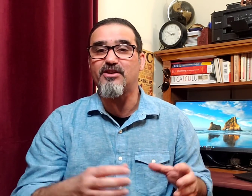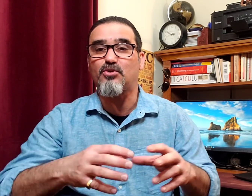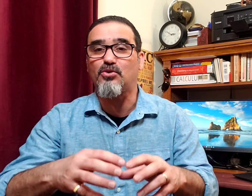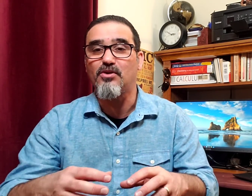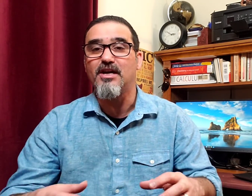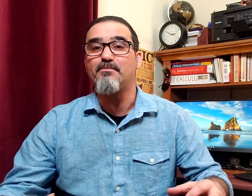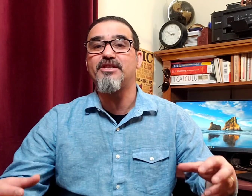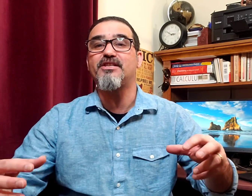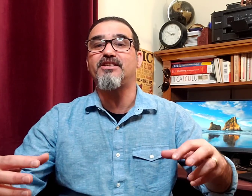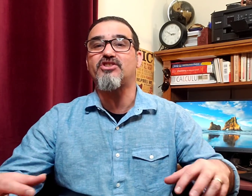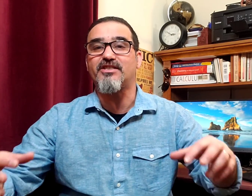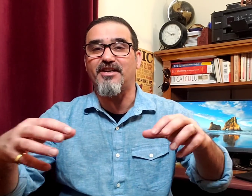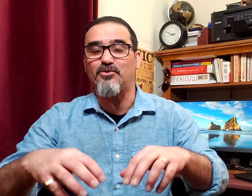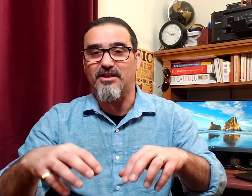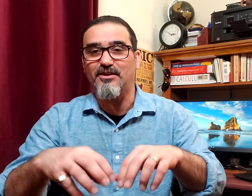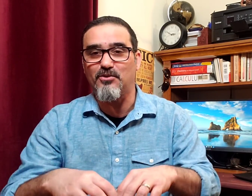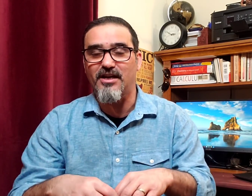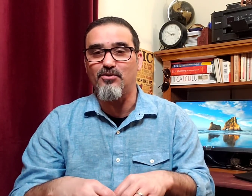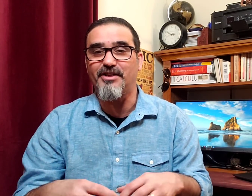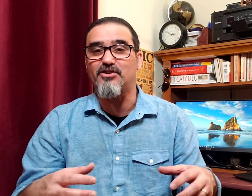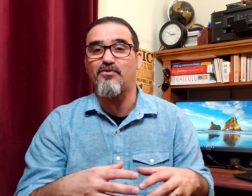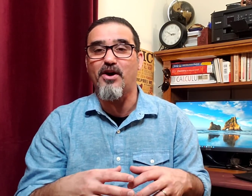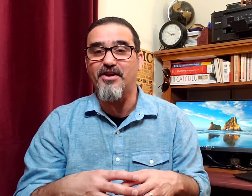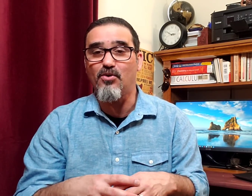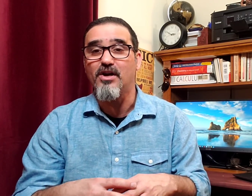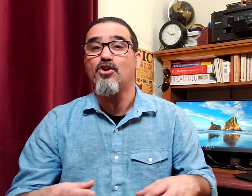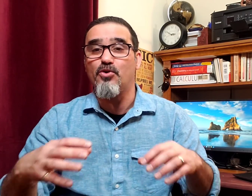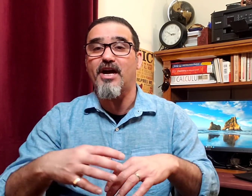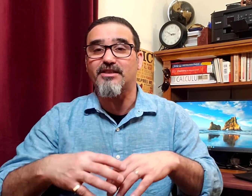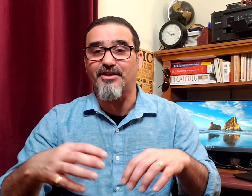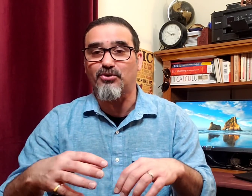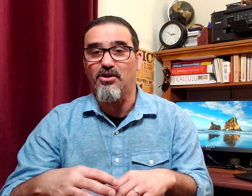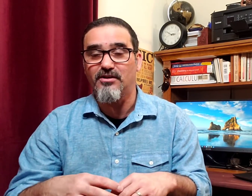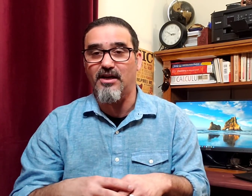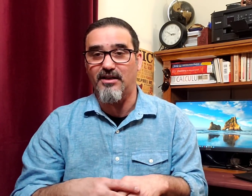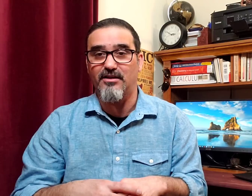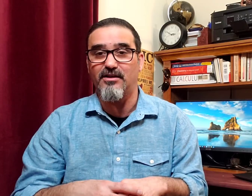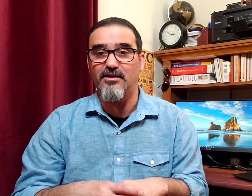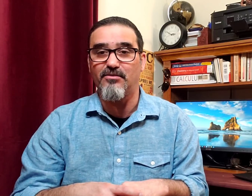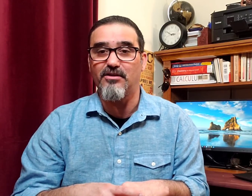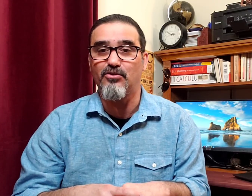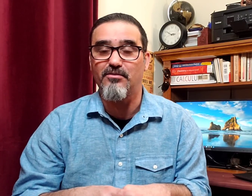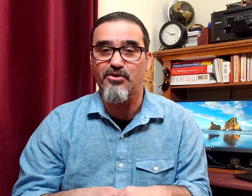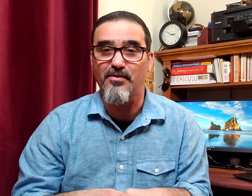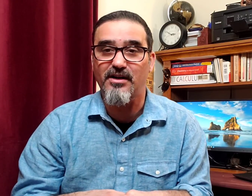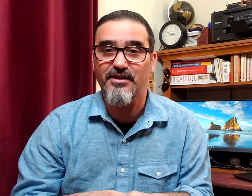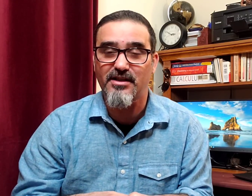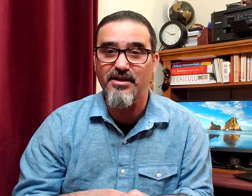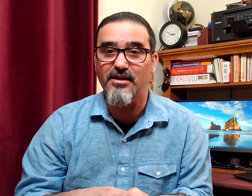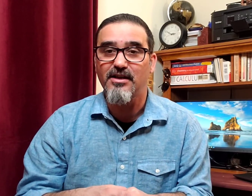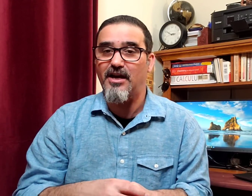الشعب سيسقطوا من نتاج التناقضات اللي عنده لداخل. وحنا تنشوفوا انه هناك تناطح داخل